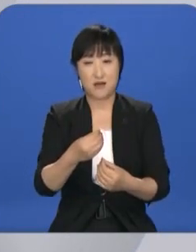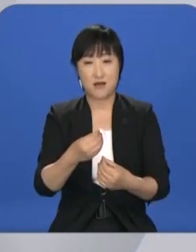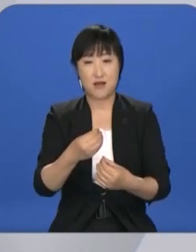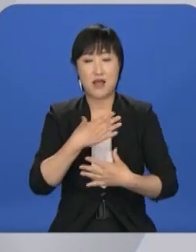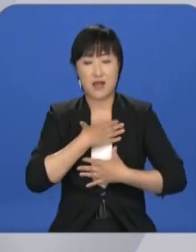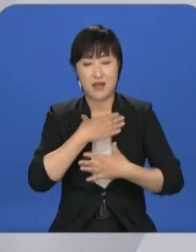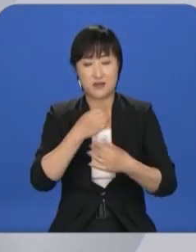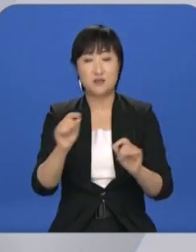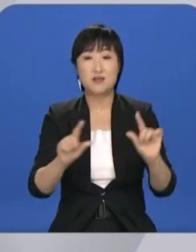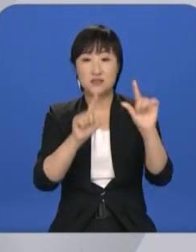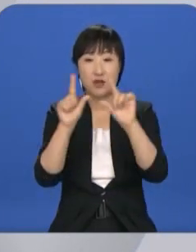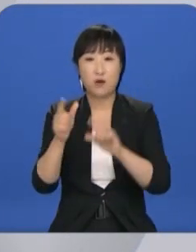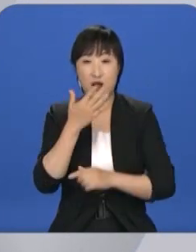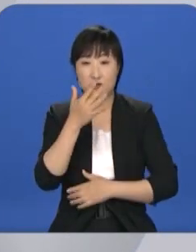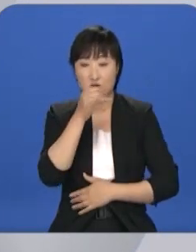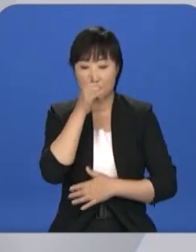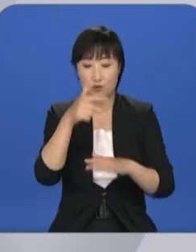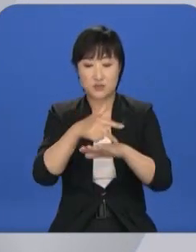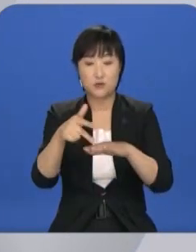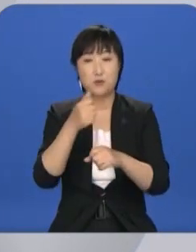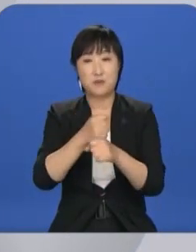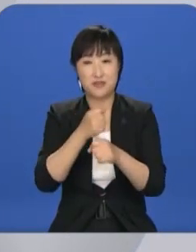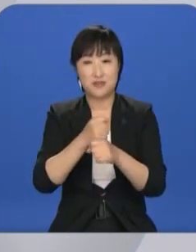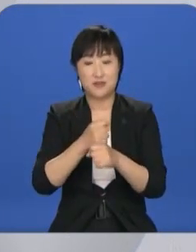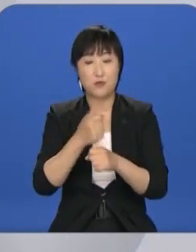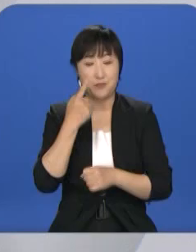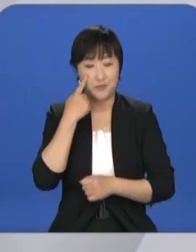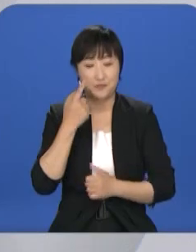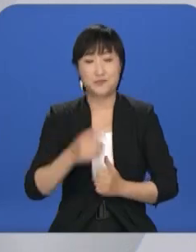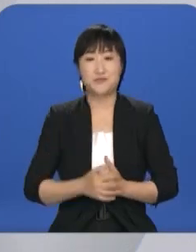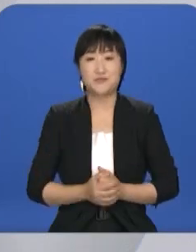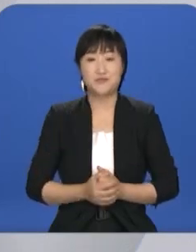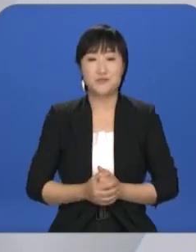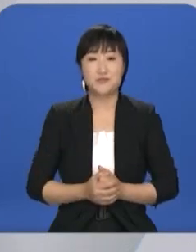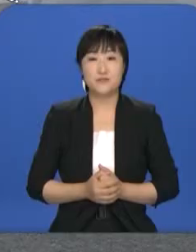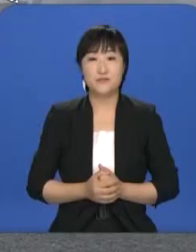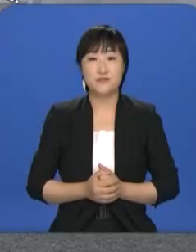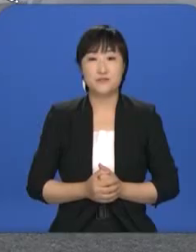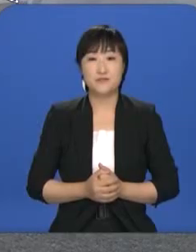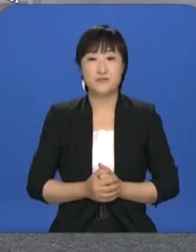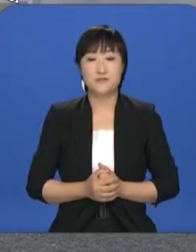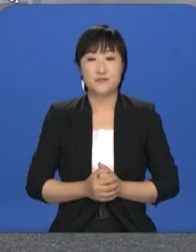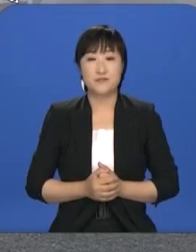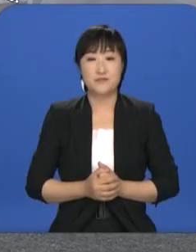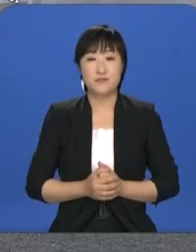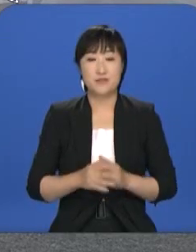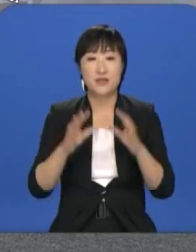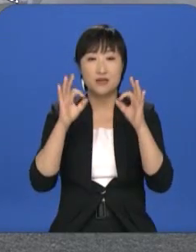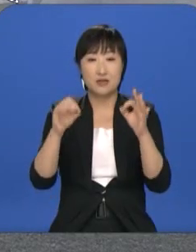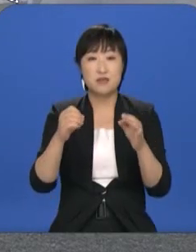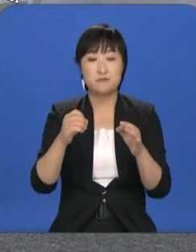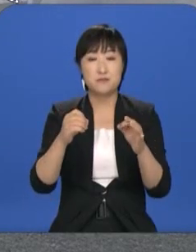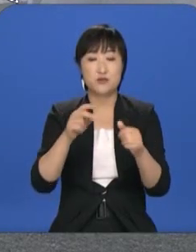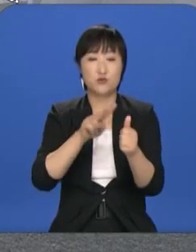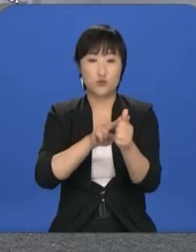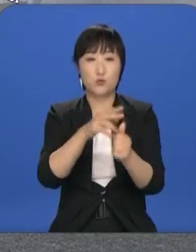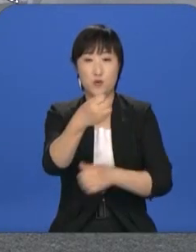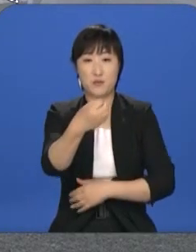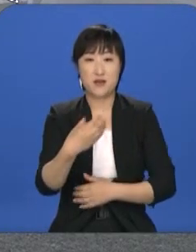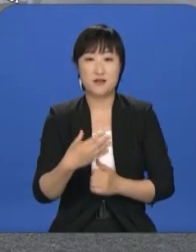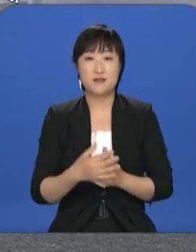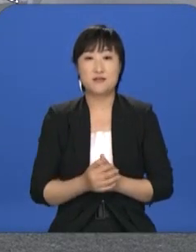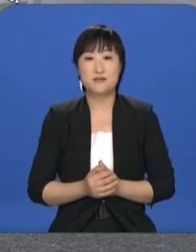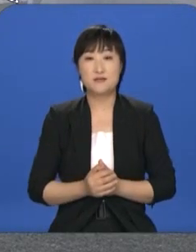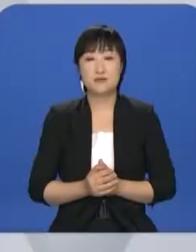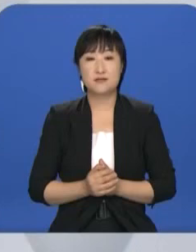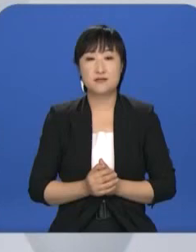편안하게 안전하게 생활할 수 있는 진도를 만들겠습니다. 네, 다음으로 김희수 후보 답변하시기 바랍니다.